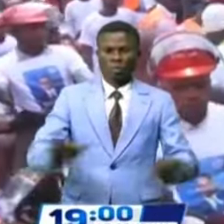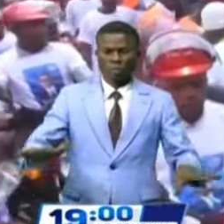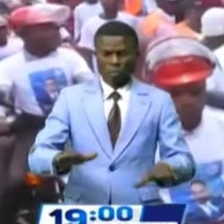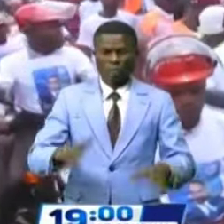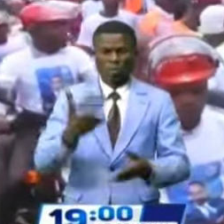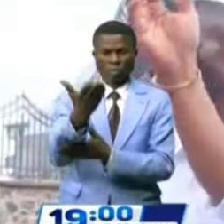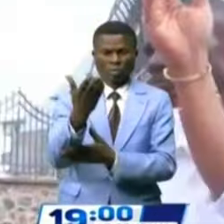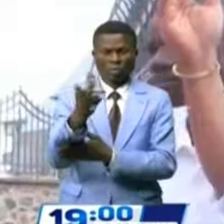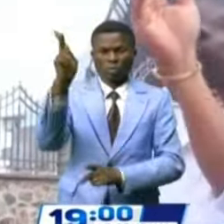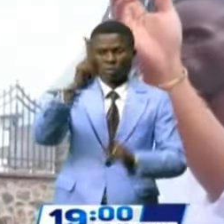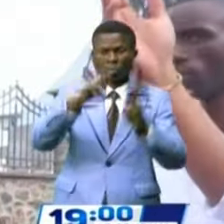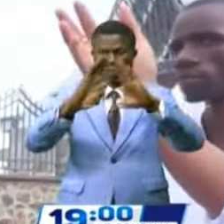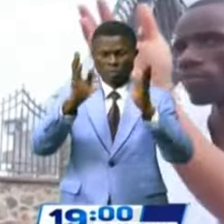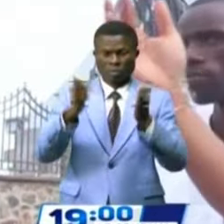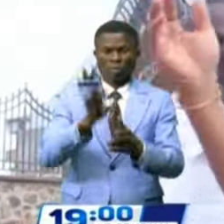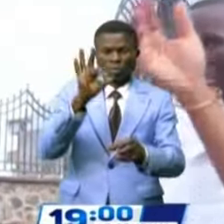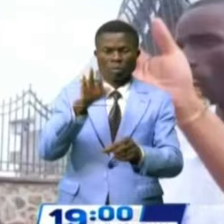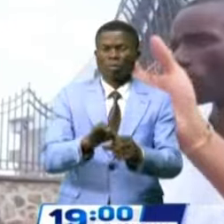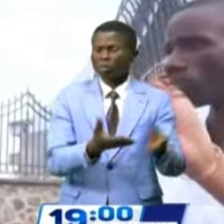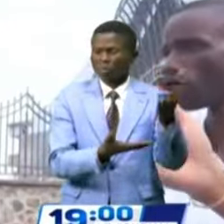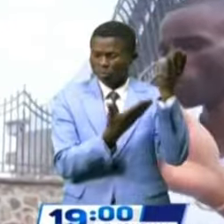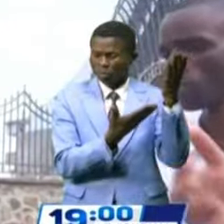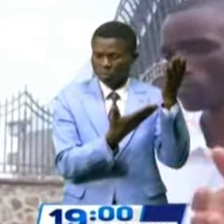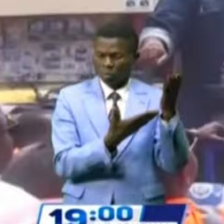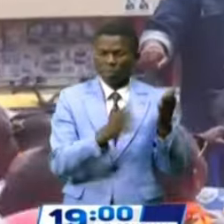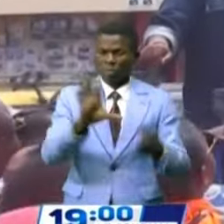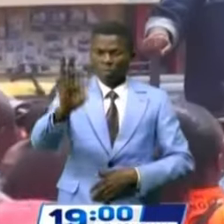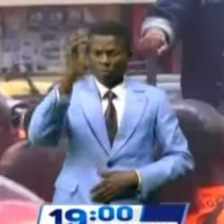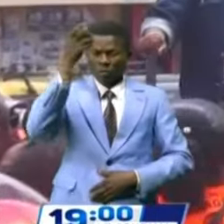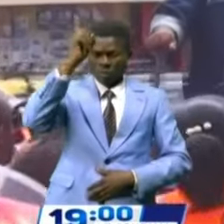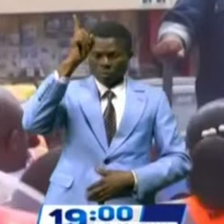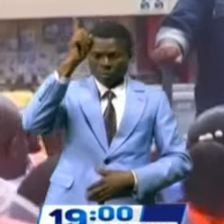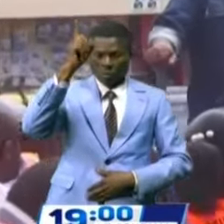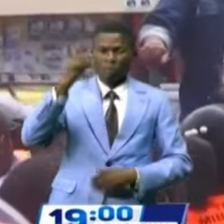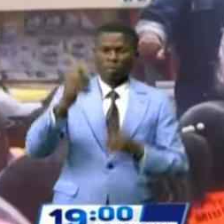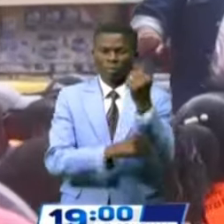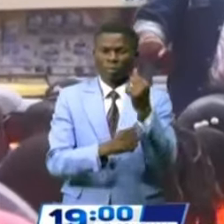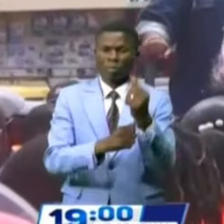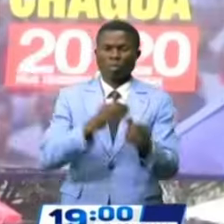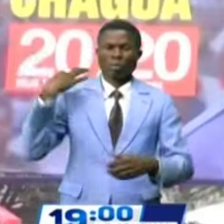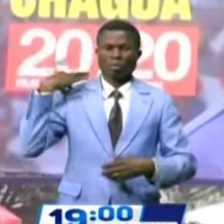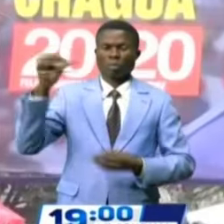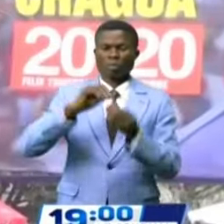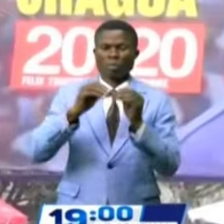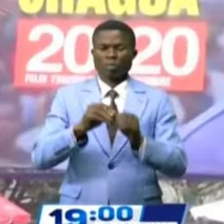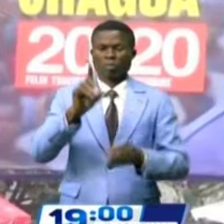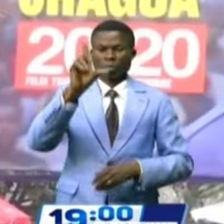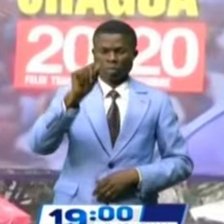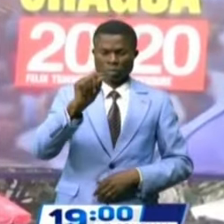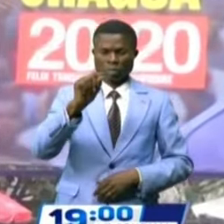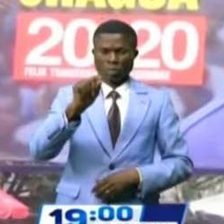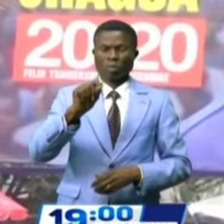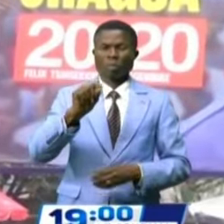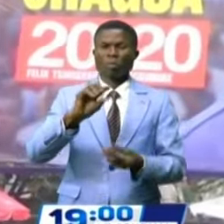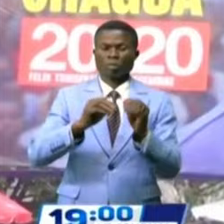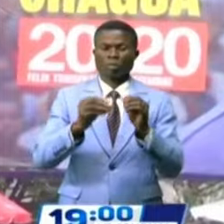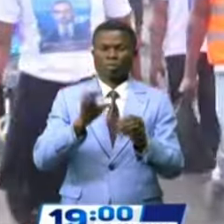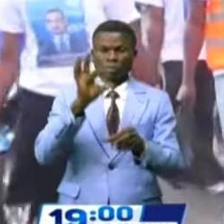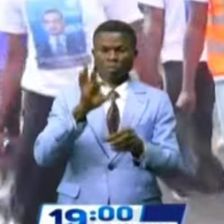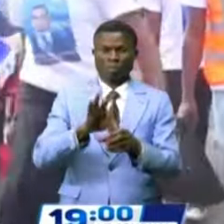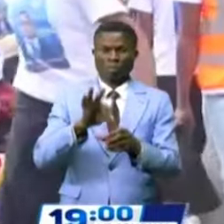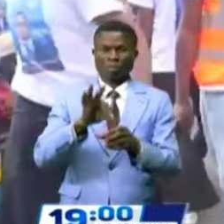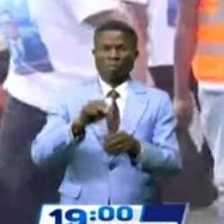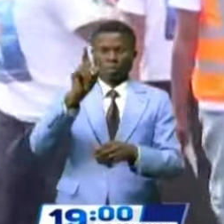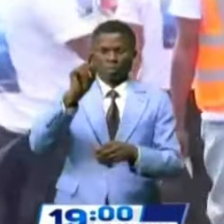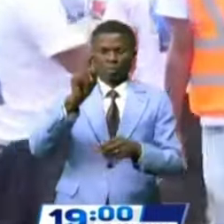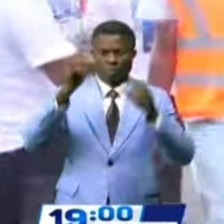il a demandé à la population de voter utile en portant son choix sur la personne du candidat Fatshi, inscrit au numéro 20 à la présidence,